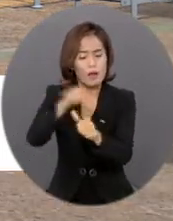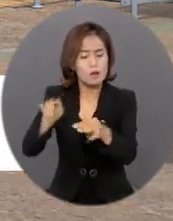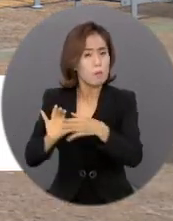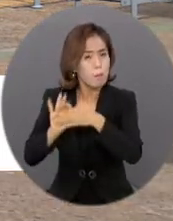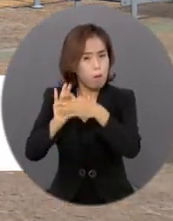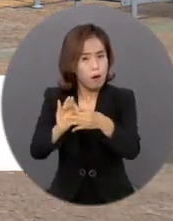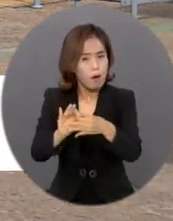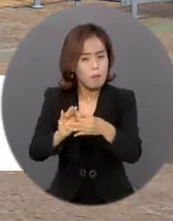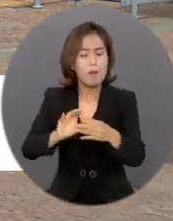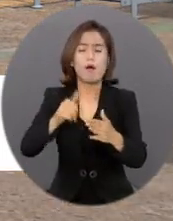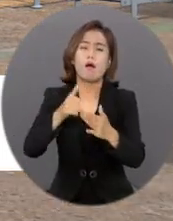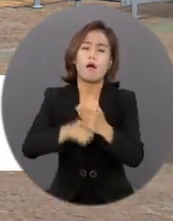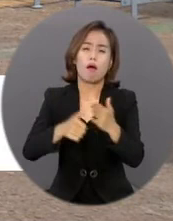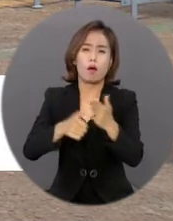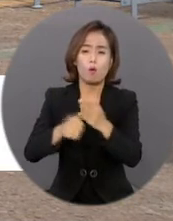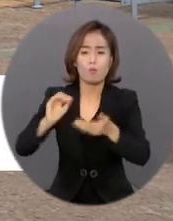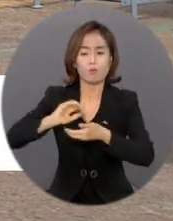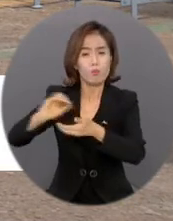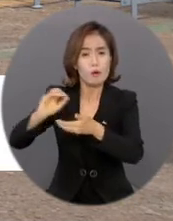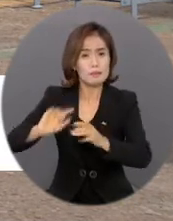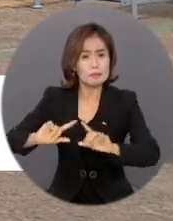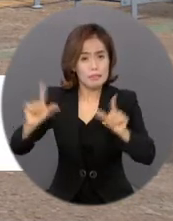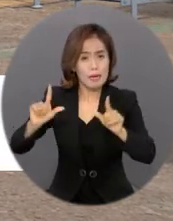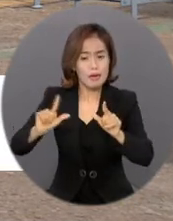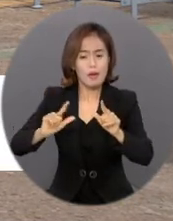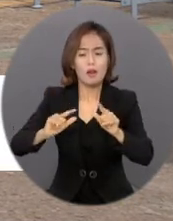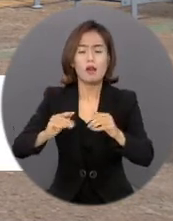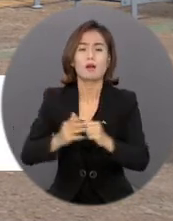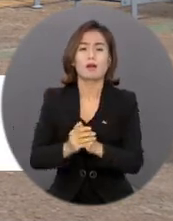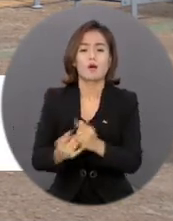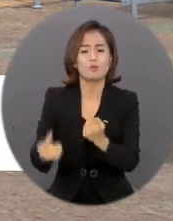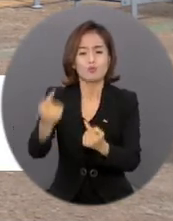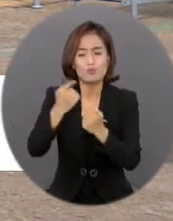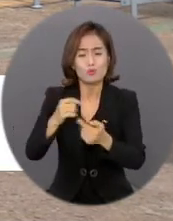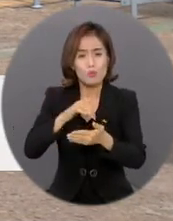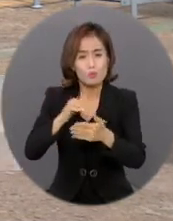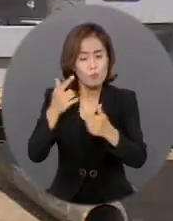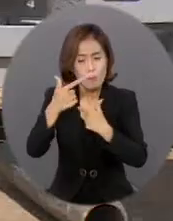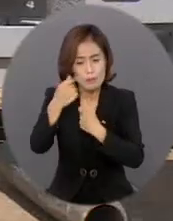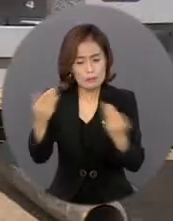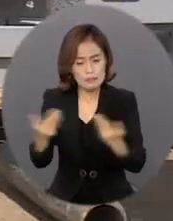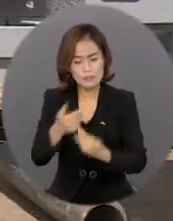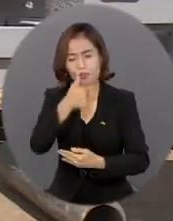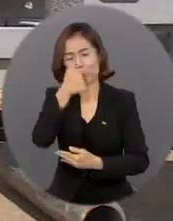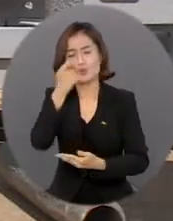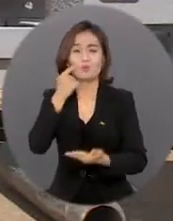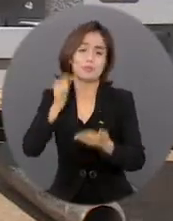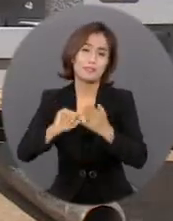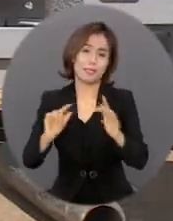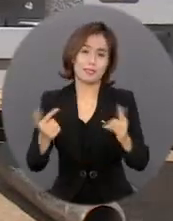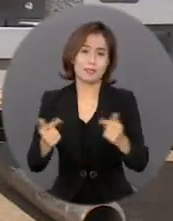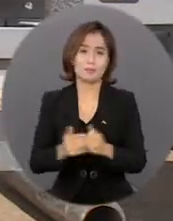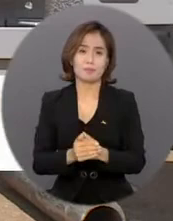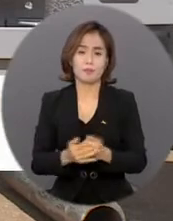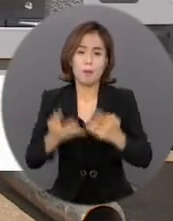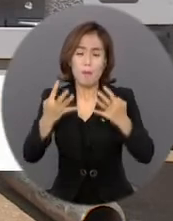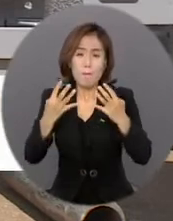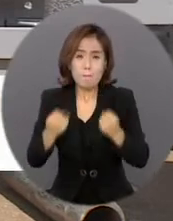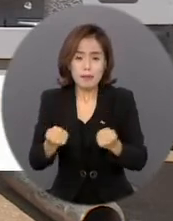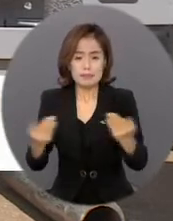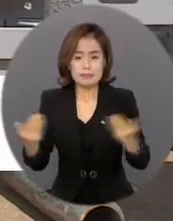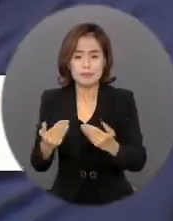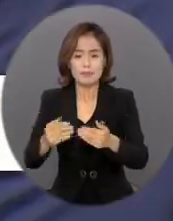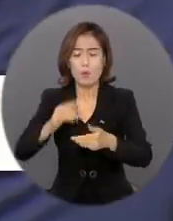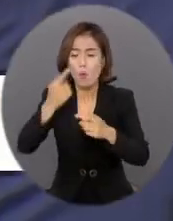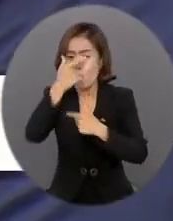가다가는 품질하고 낙기 또 공정에 막대한 지장을 초래할 것으로. 많은 일감을 제시간에